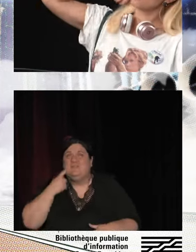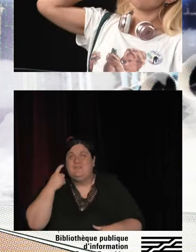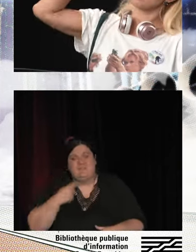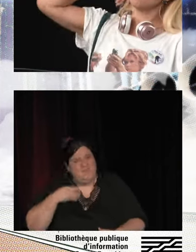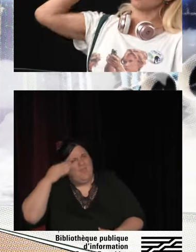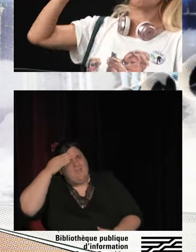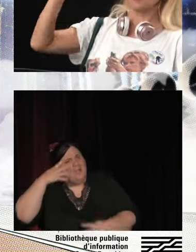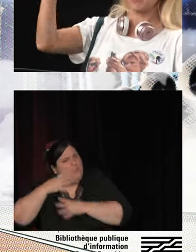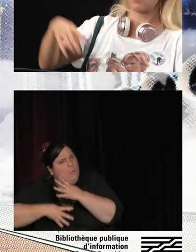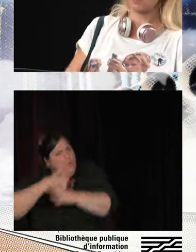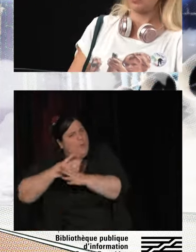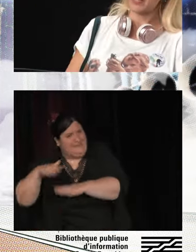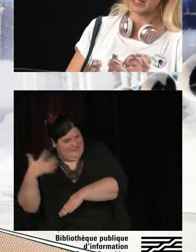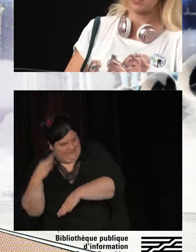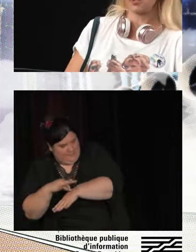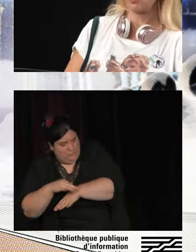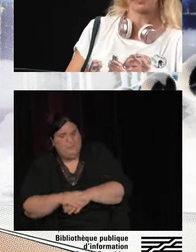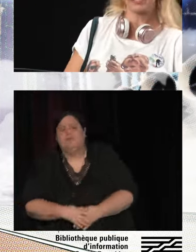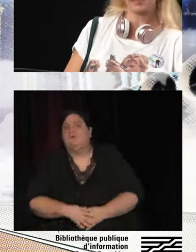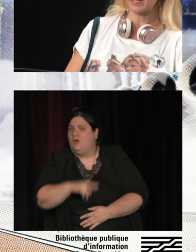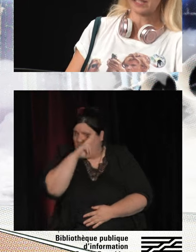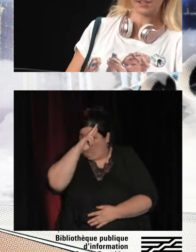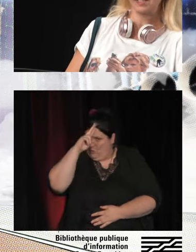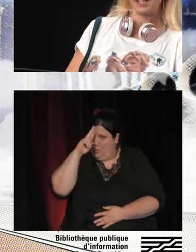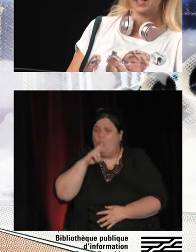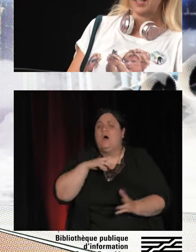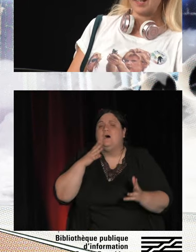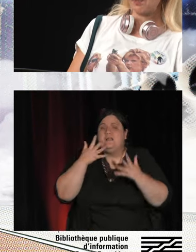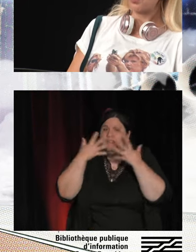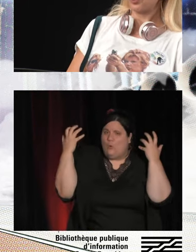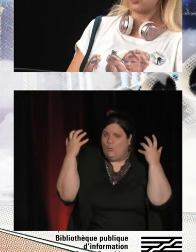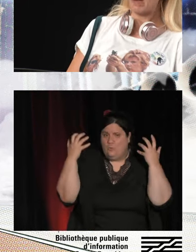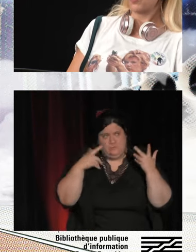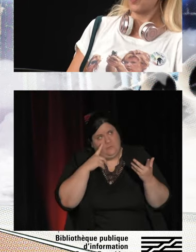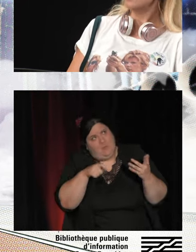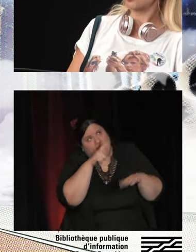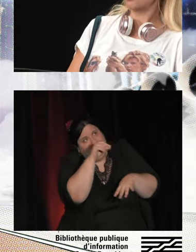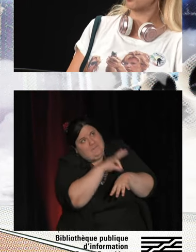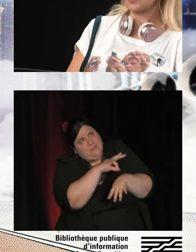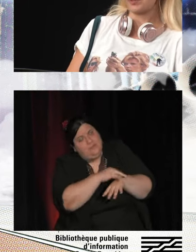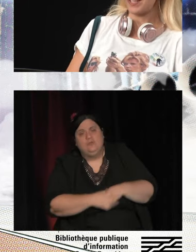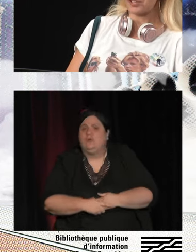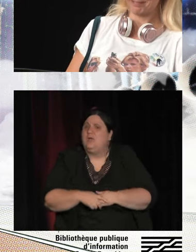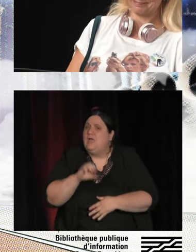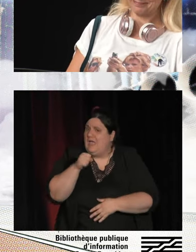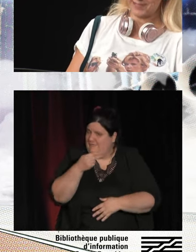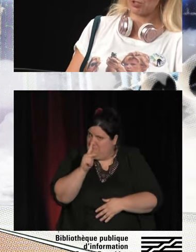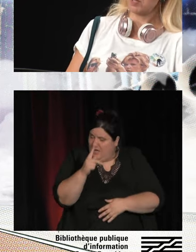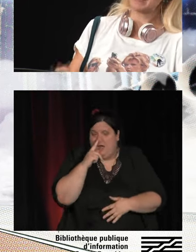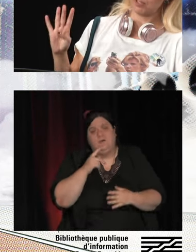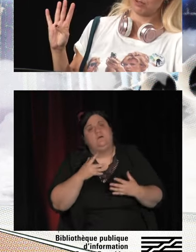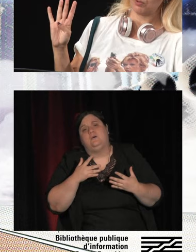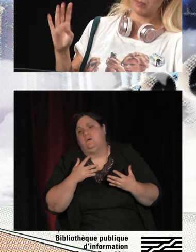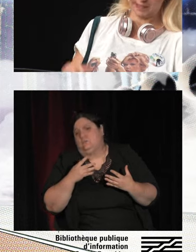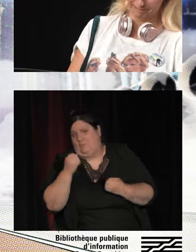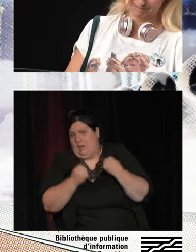15 minutes, Le Roi Lion où je suis à 20 minutes et quelques, plus SMK, plus Dr Mario, ouais, j'en ai pour 2 heures, c'est large. Je